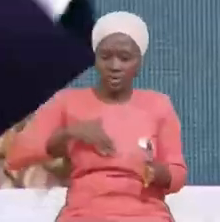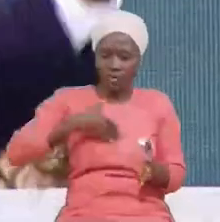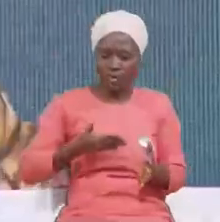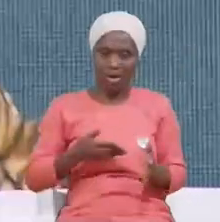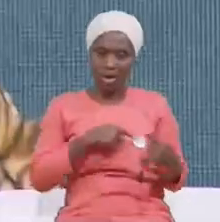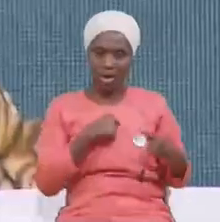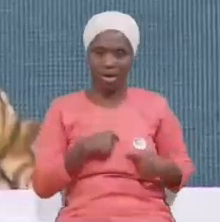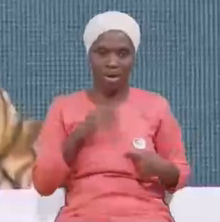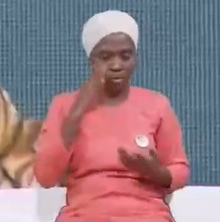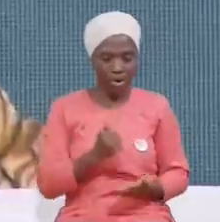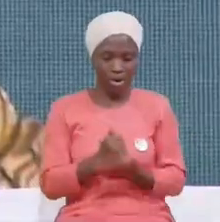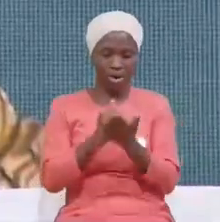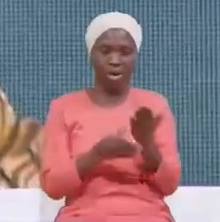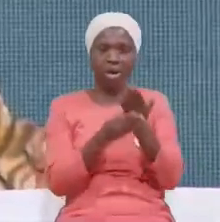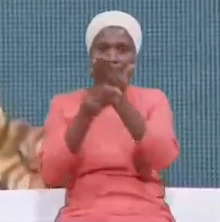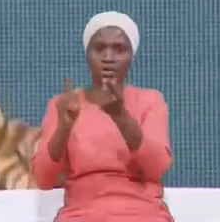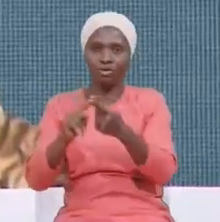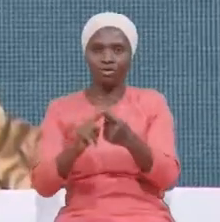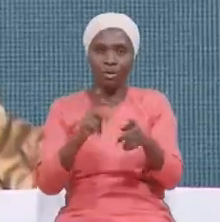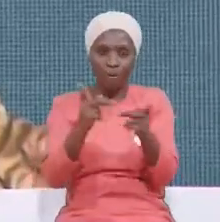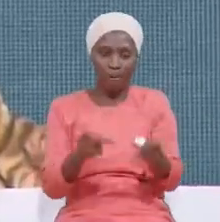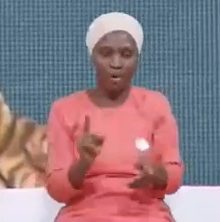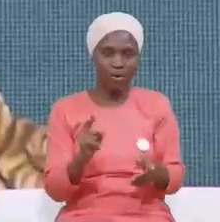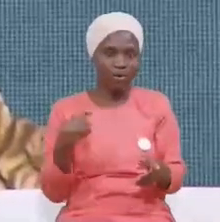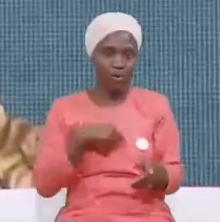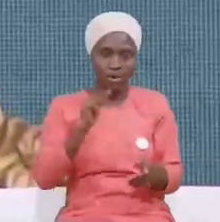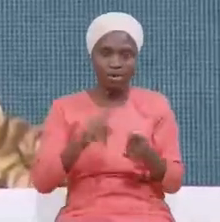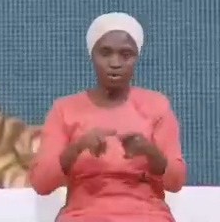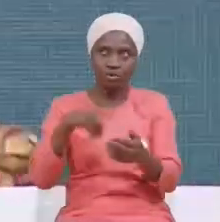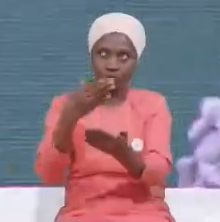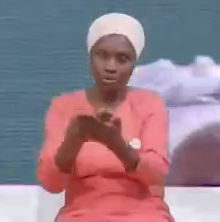C'est la bonne volonté qui nous amène là où nous devons être.